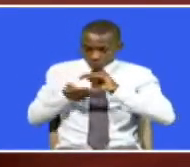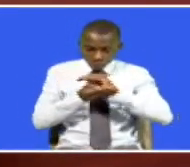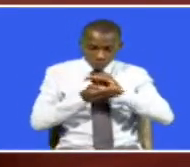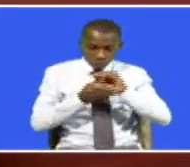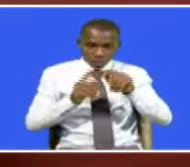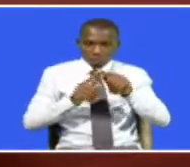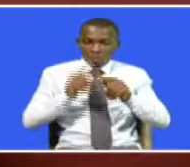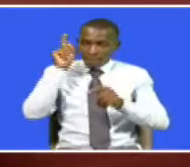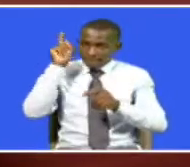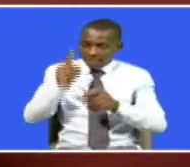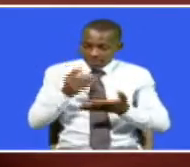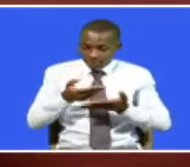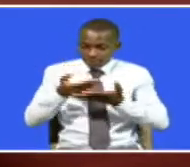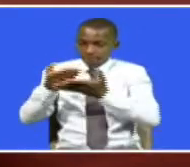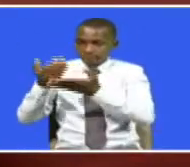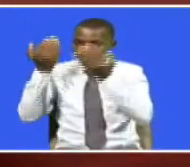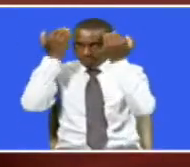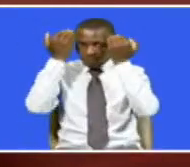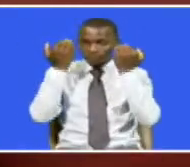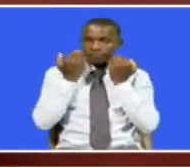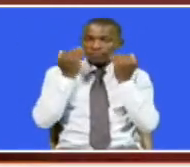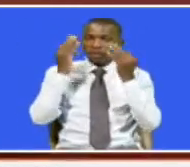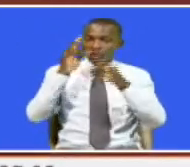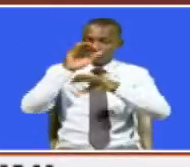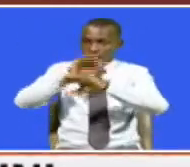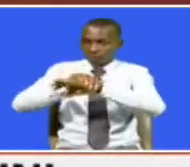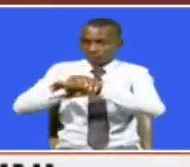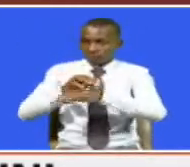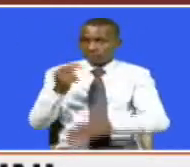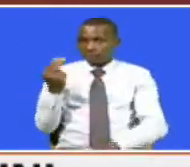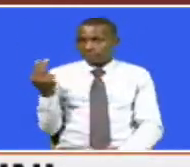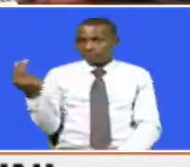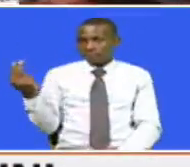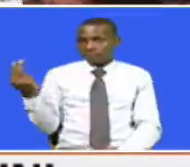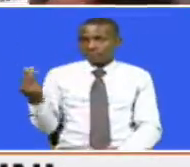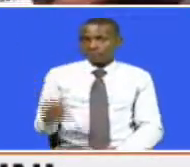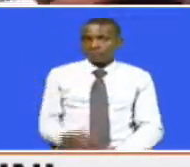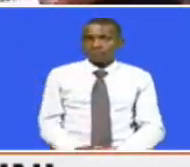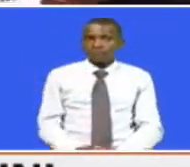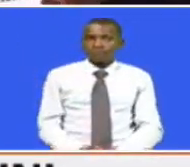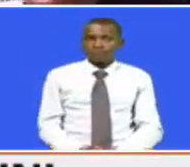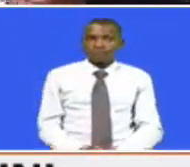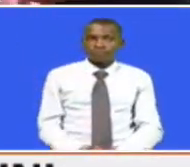watachukuliwa hatua za kisheria. Beldin Waliaula na taarifa zaidi.